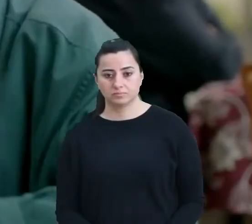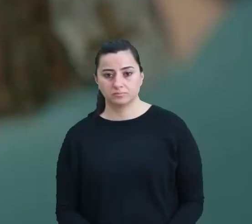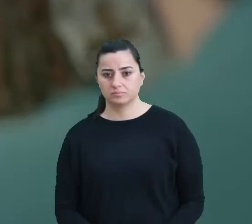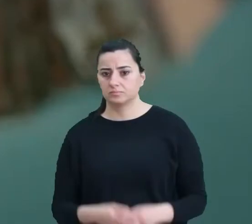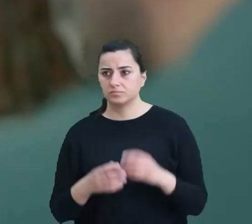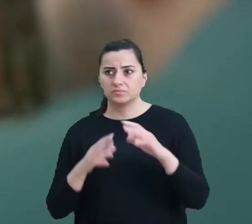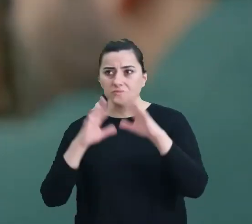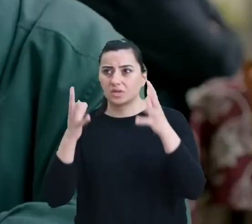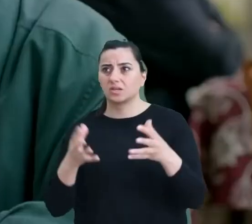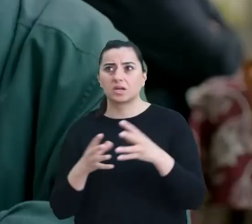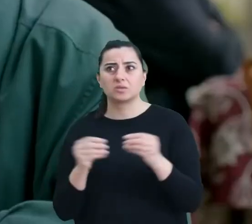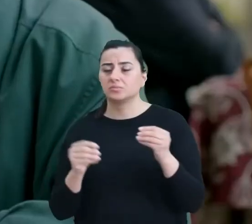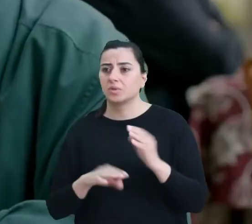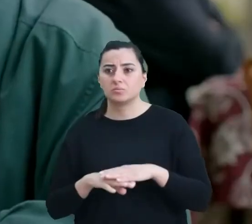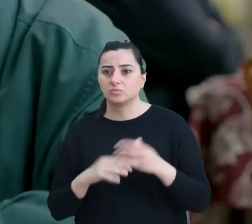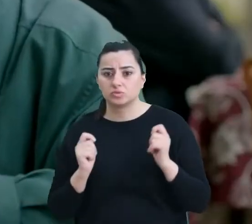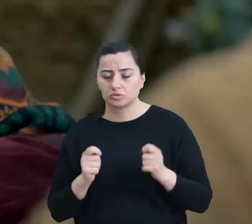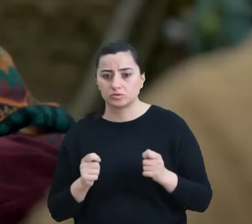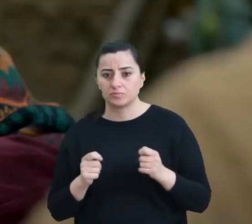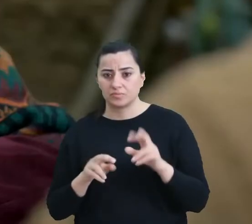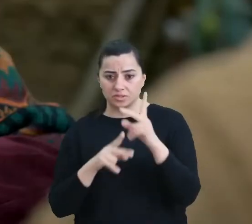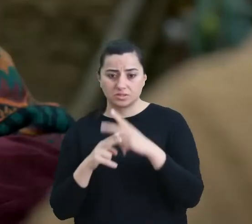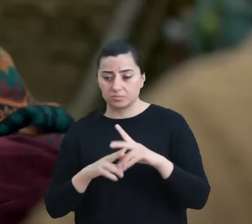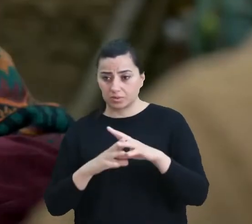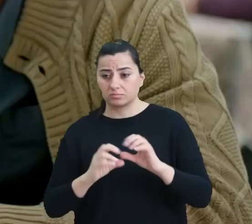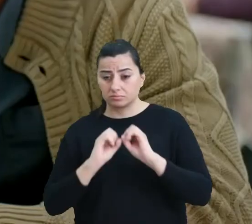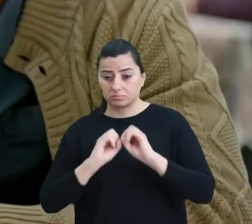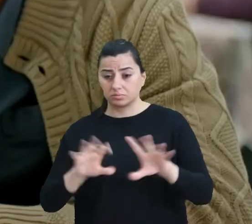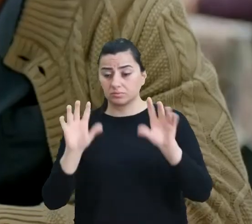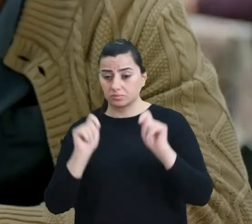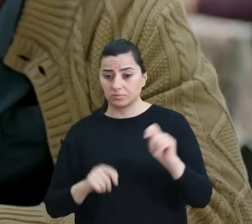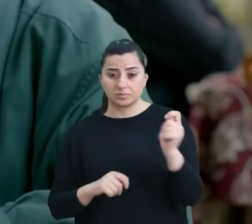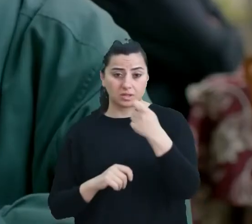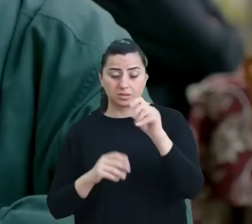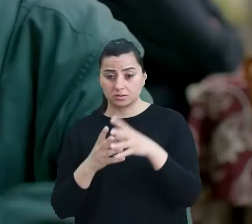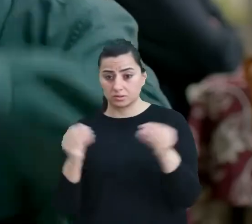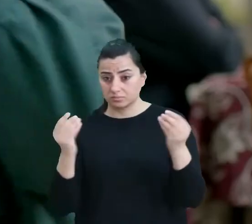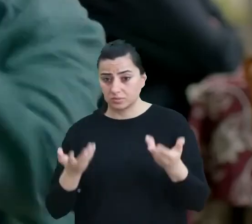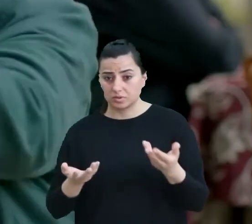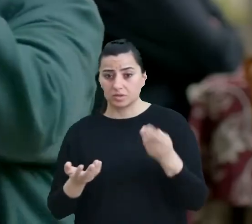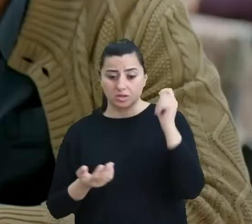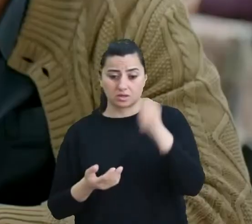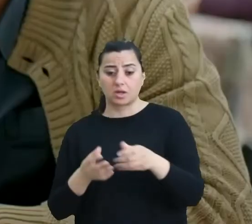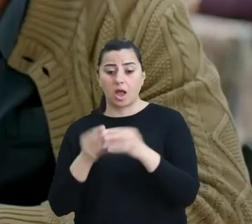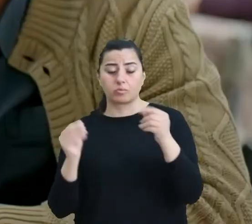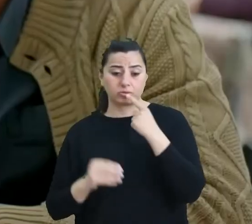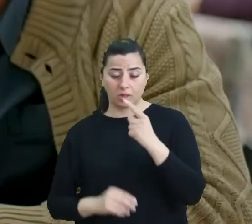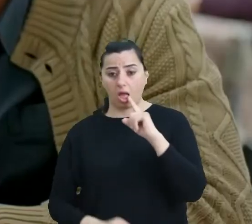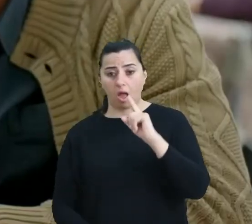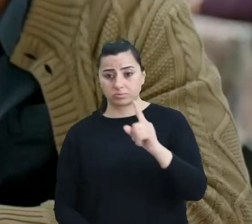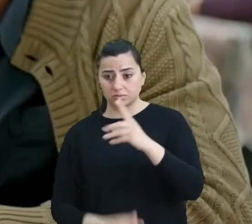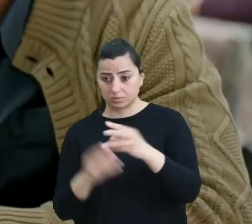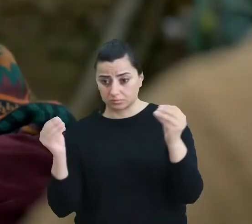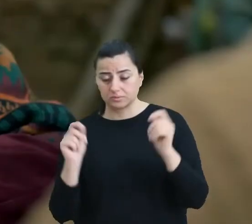Nasıl kaybedeceğiz çardağı arkadaş? Ha? Sihirbaz mıyız lan biz? Sihirli DNA'miz mi var bizim? Kaybol diyeceğiz Çağdak, kaybolun mu